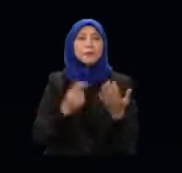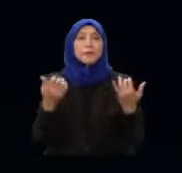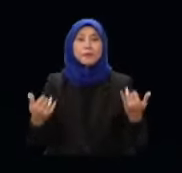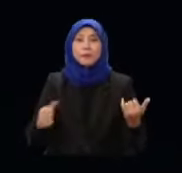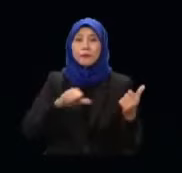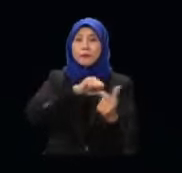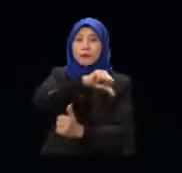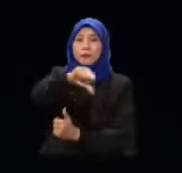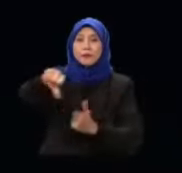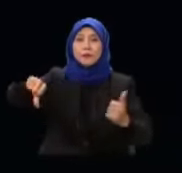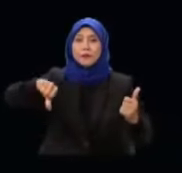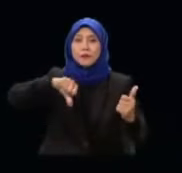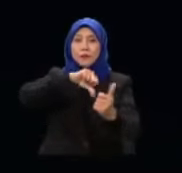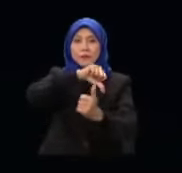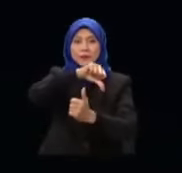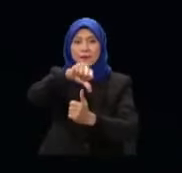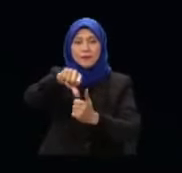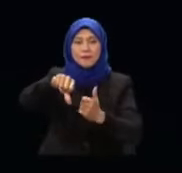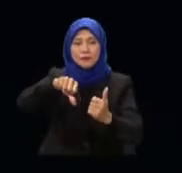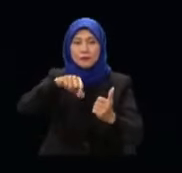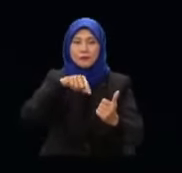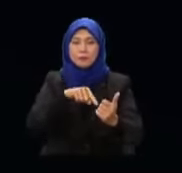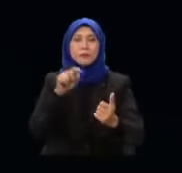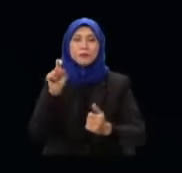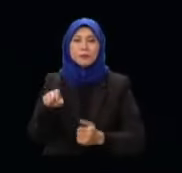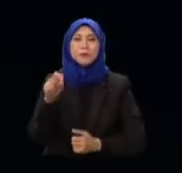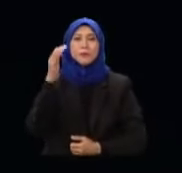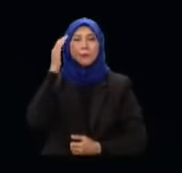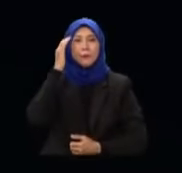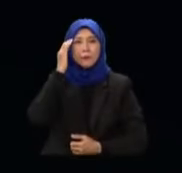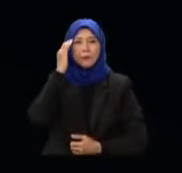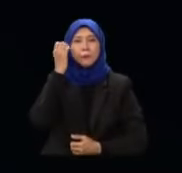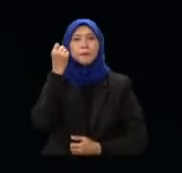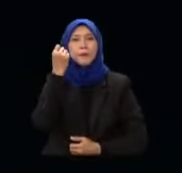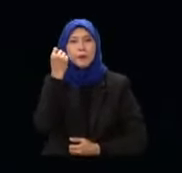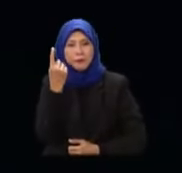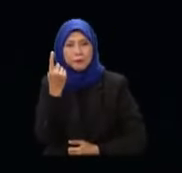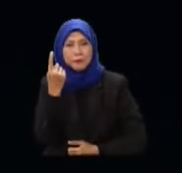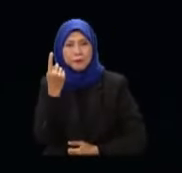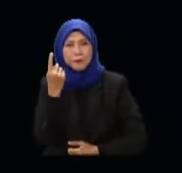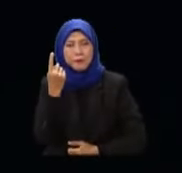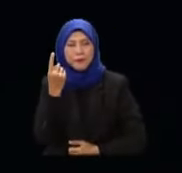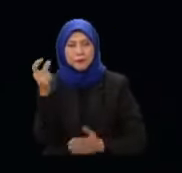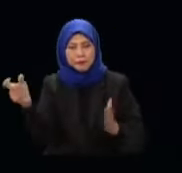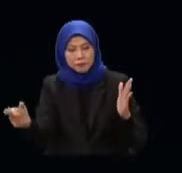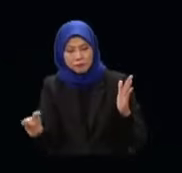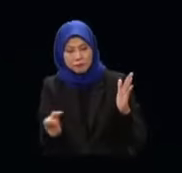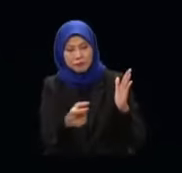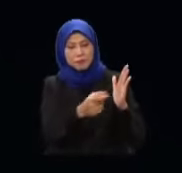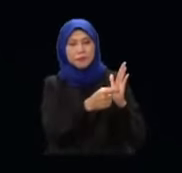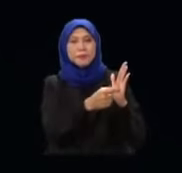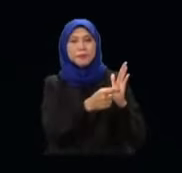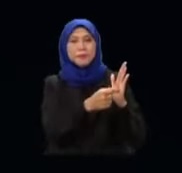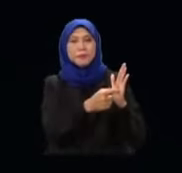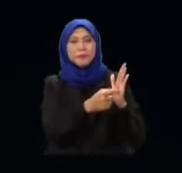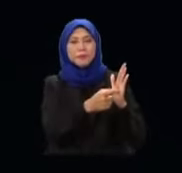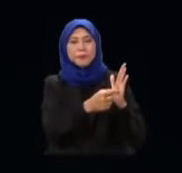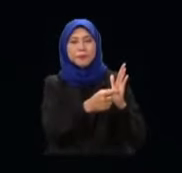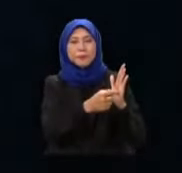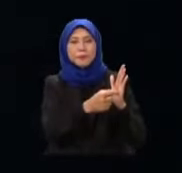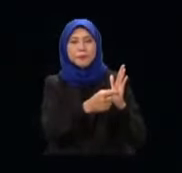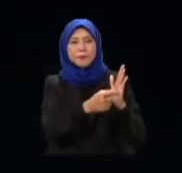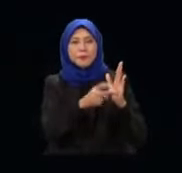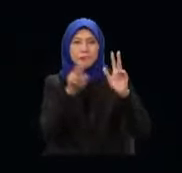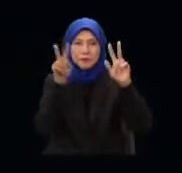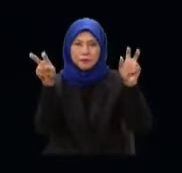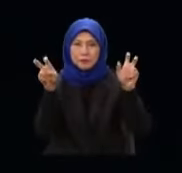Nah sepatunya kita kita faham Danau kita letakkan dalam konteks